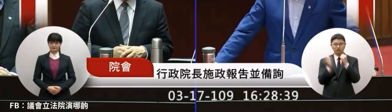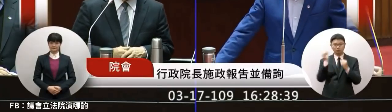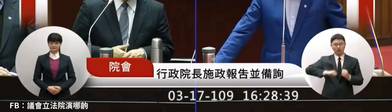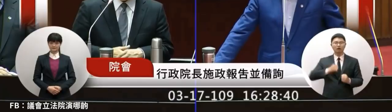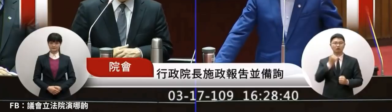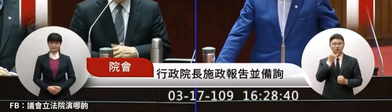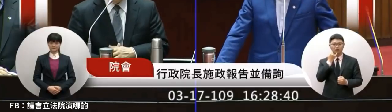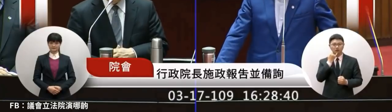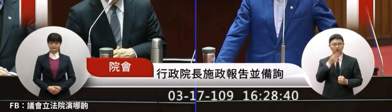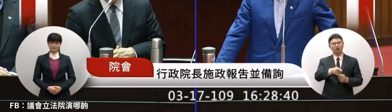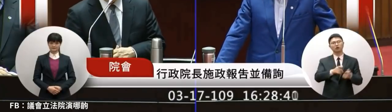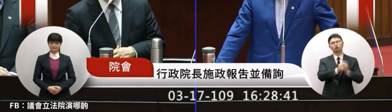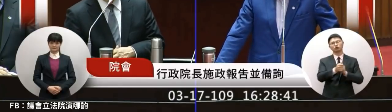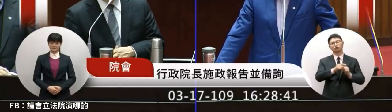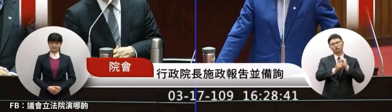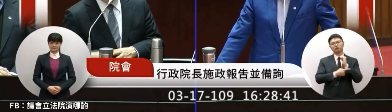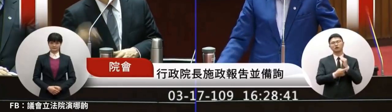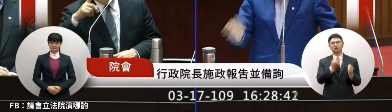税法？